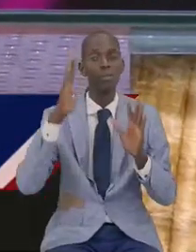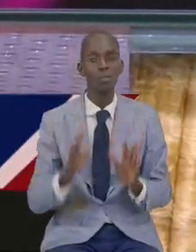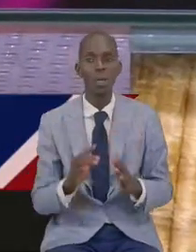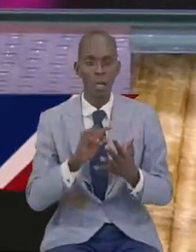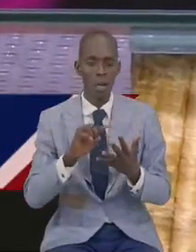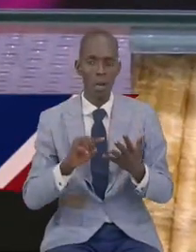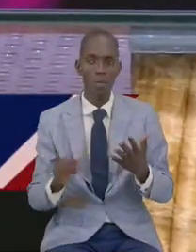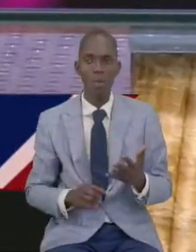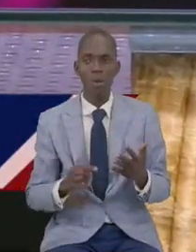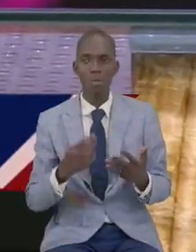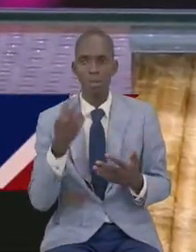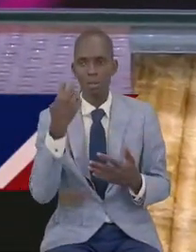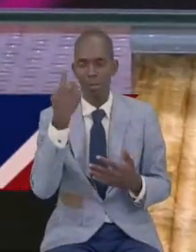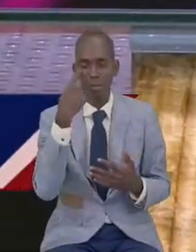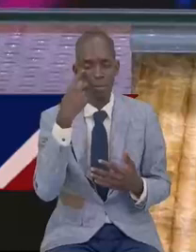songes,